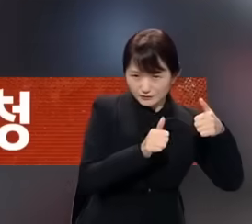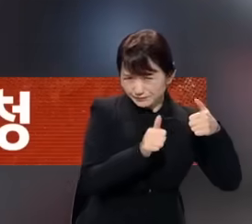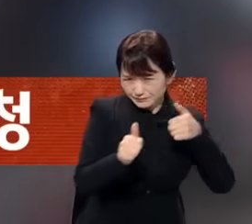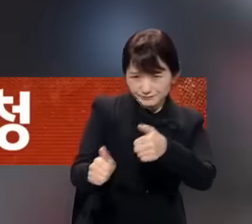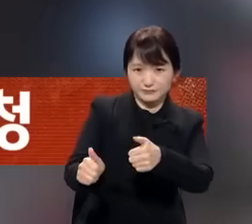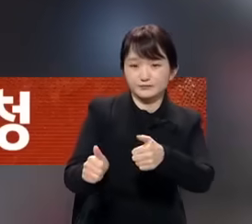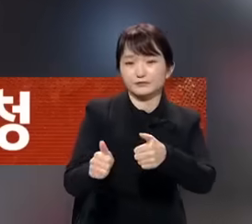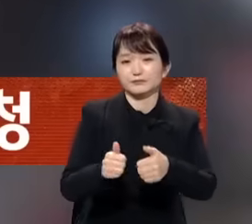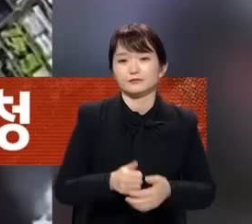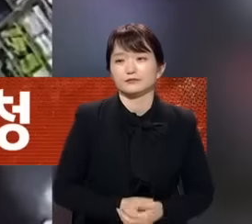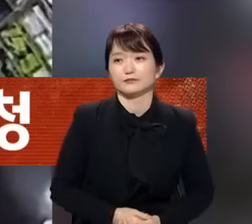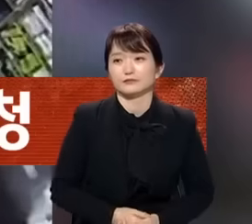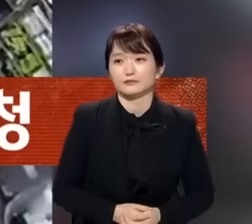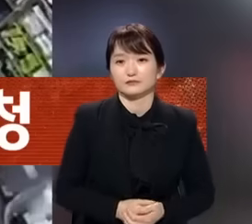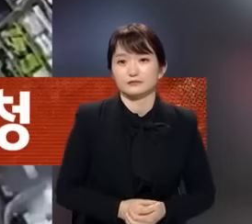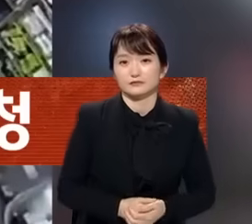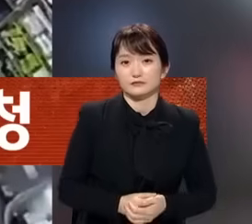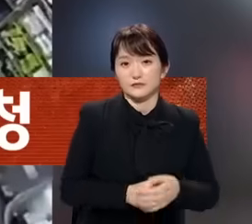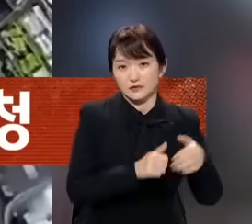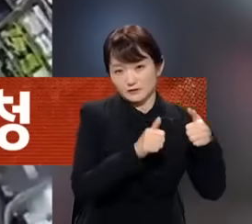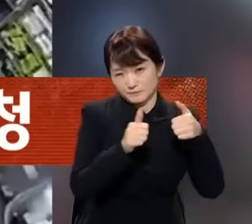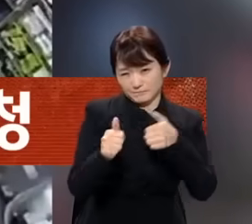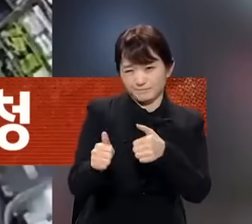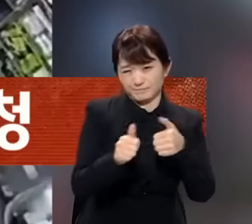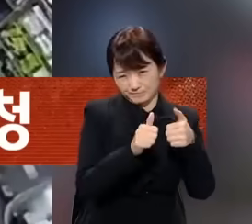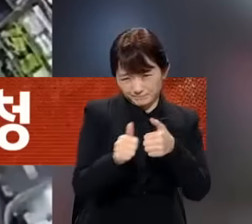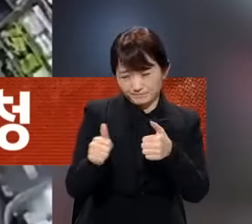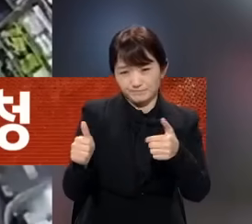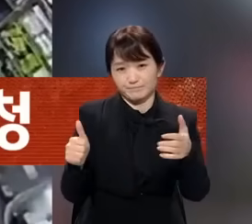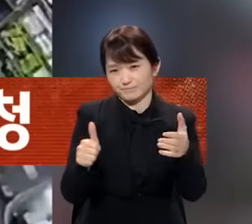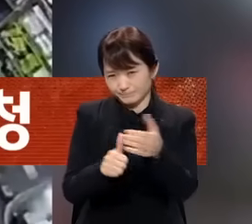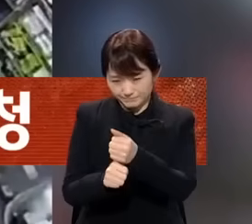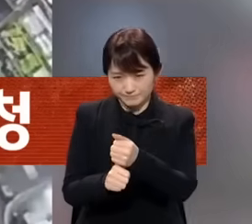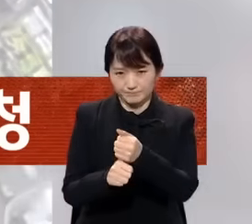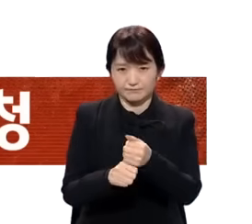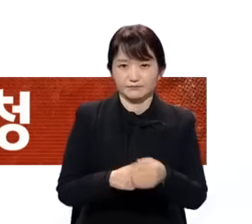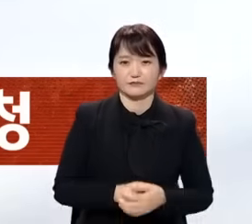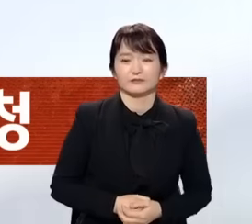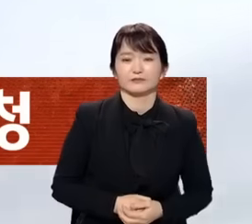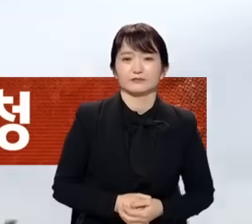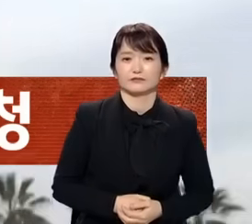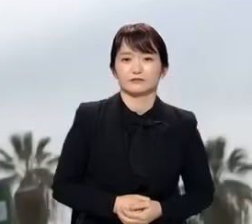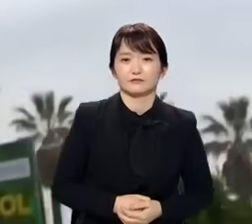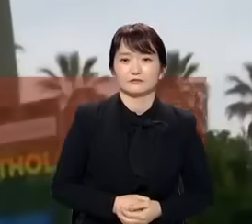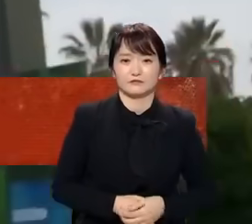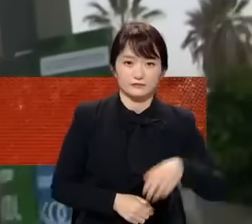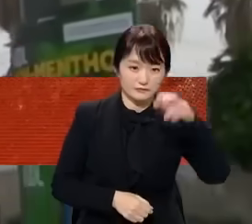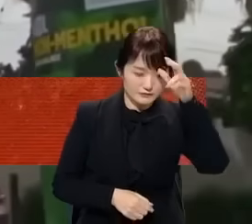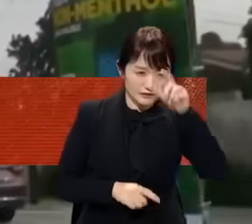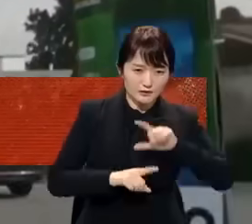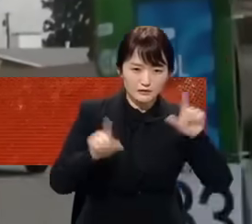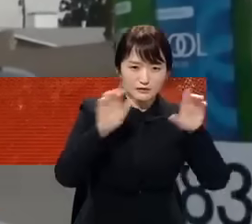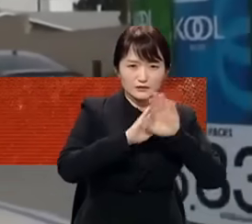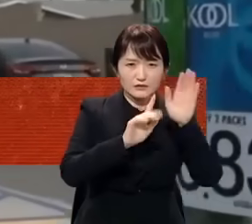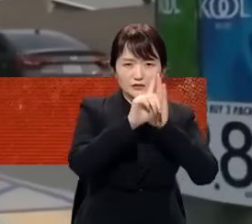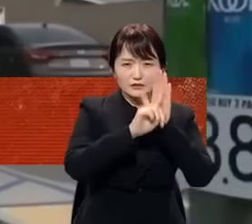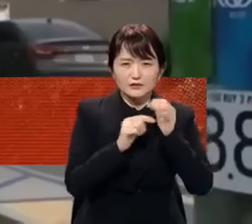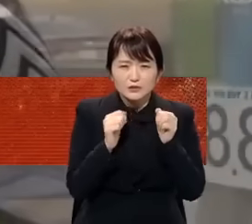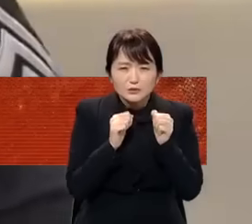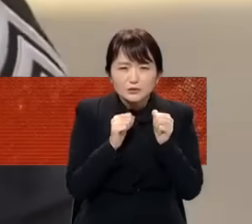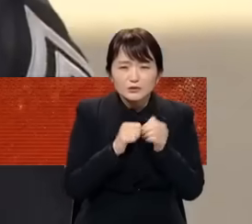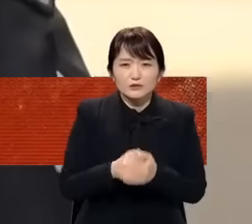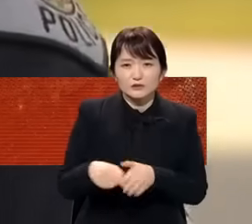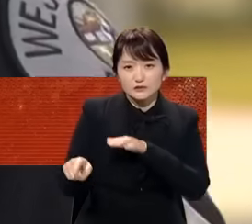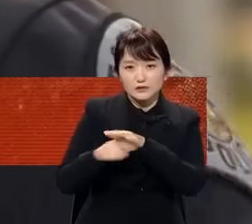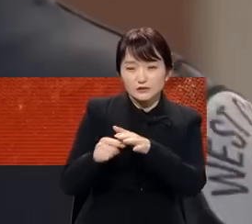경찰도 따라붙었습니다. 그리고 아주 짧은 추격전 끝에 이 강도를 잡았습니다. 당시 경찰은 날이 추우니 이 강도가 낀